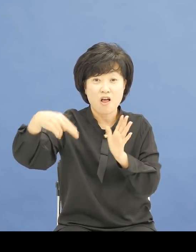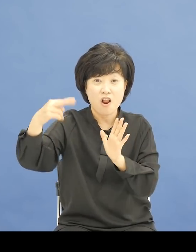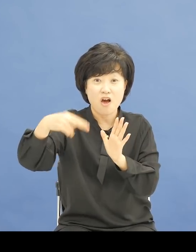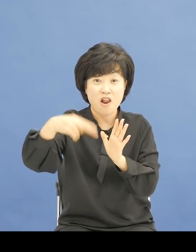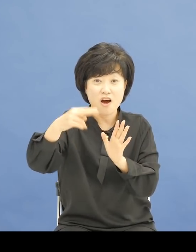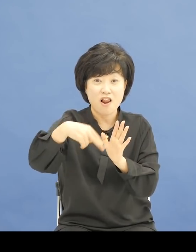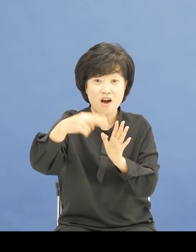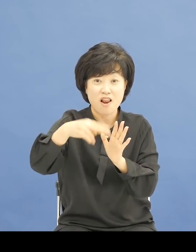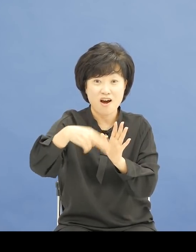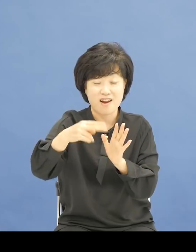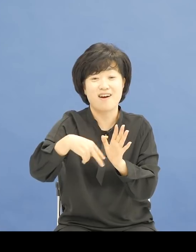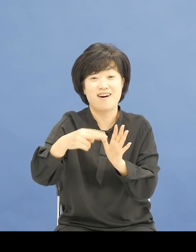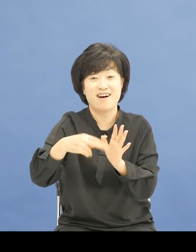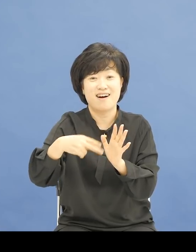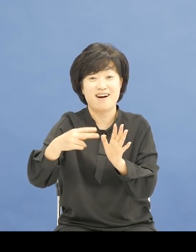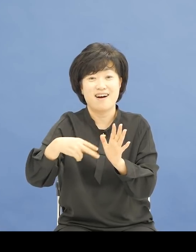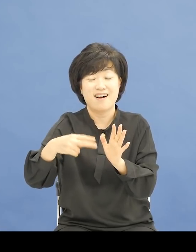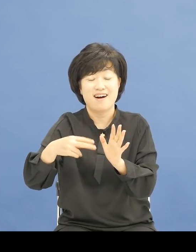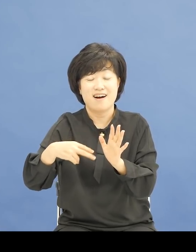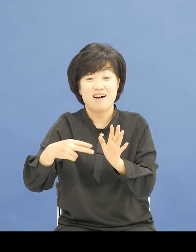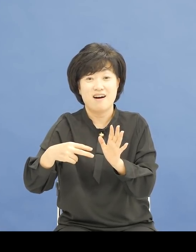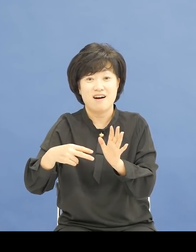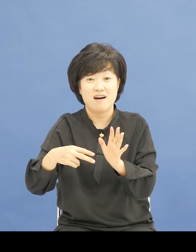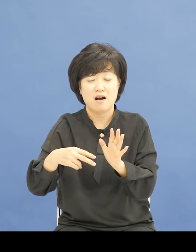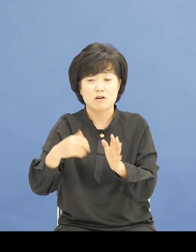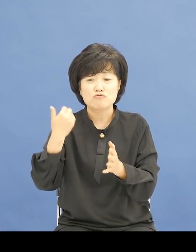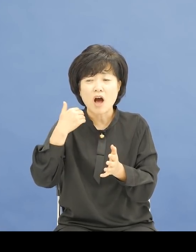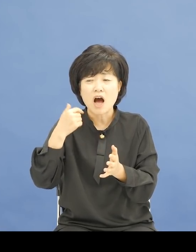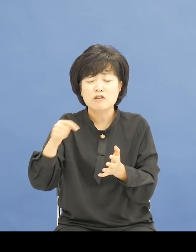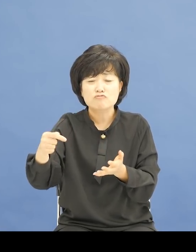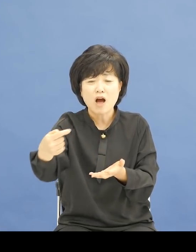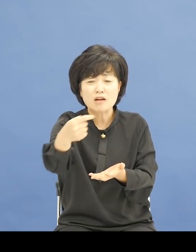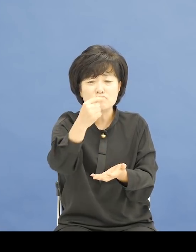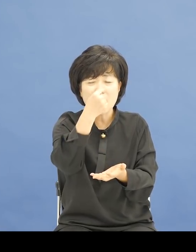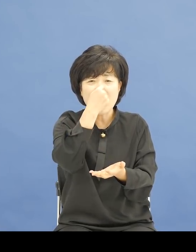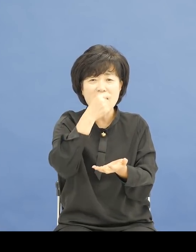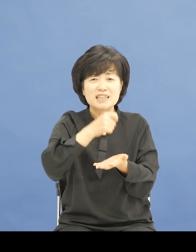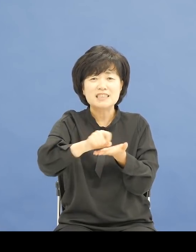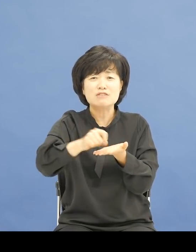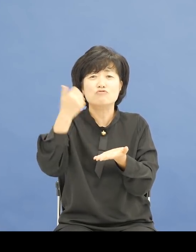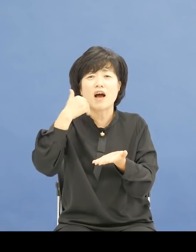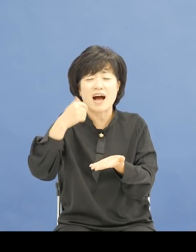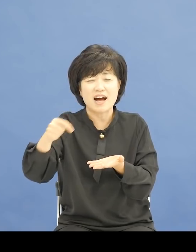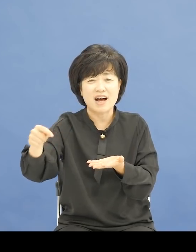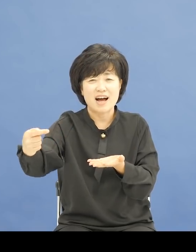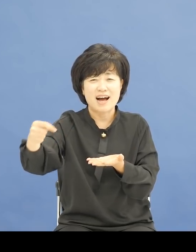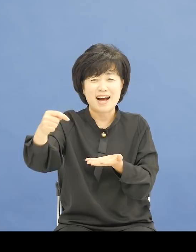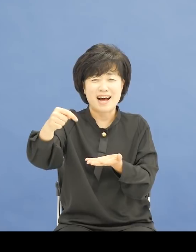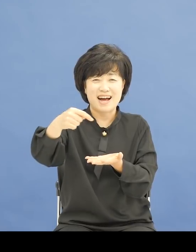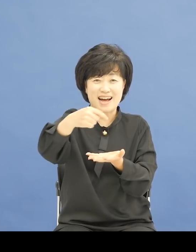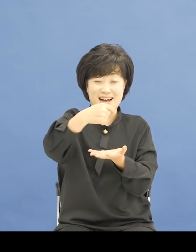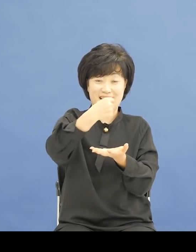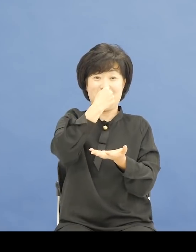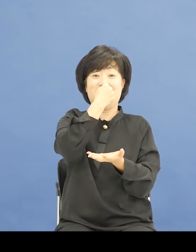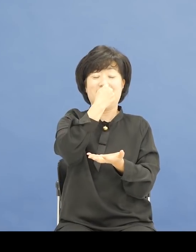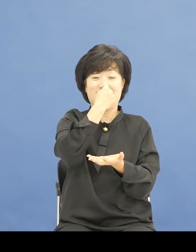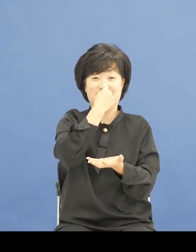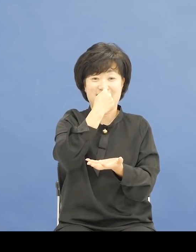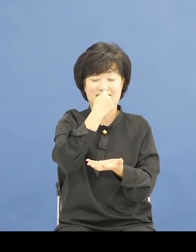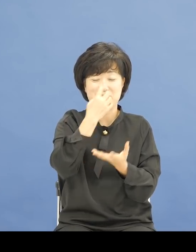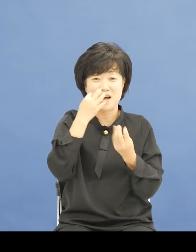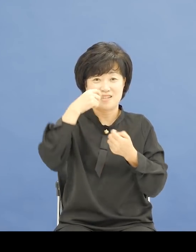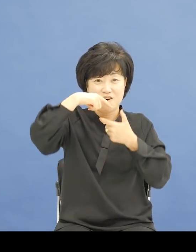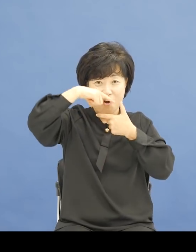페이지에 이제 한 5번 정도 수록이 되면서 이제 그 글의 저자가 저인 것을 알고 많은 분들이 이렇게